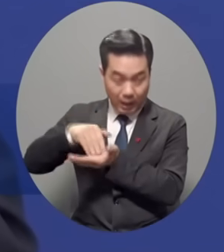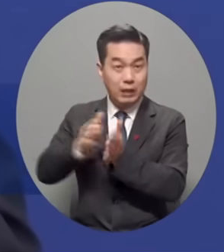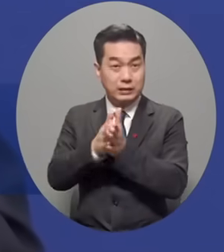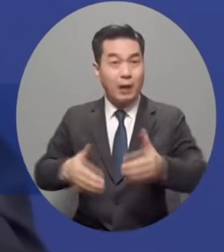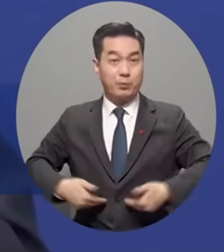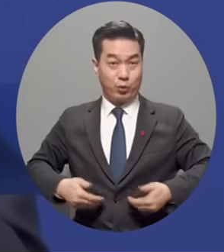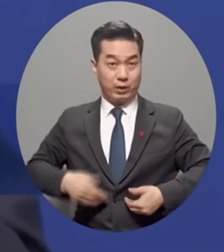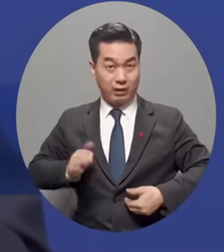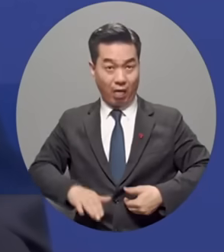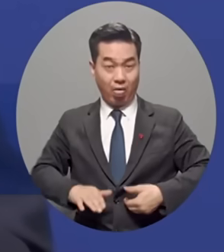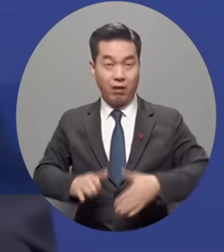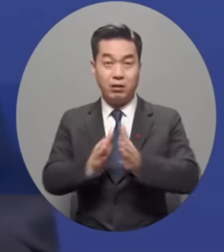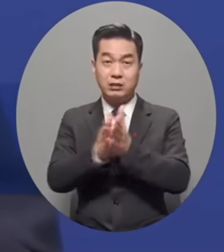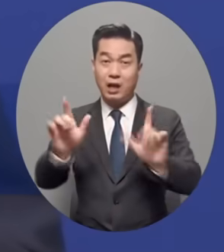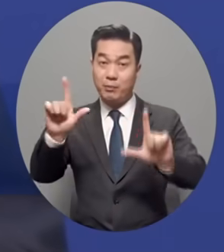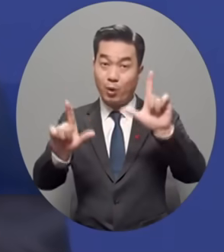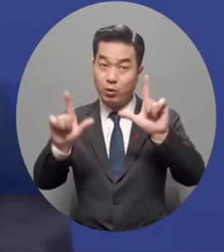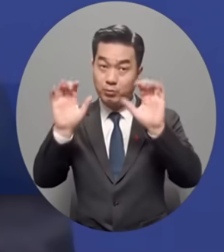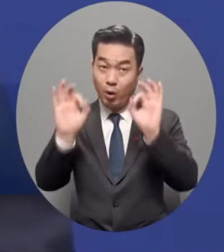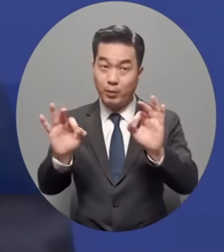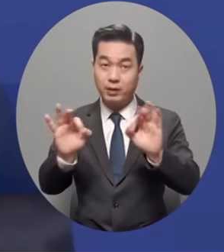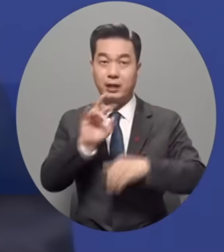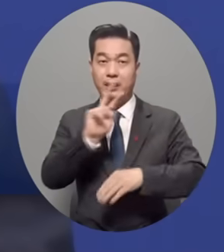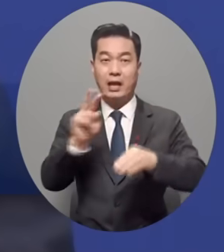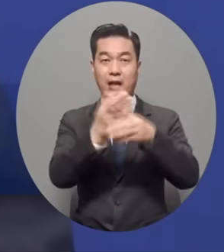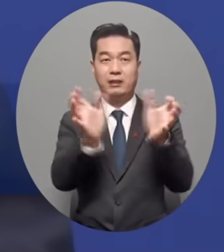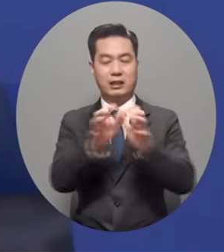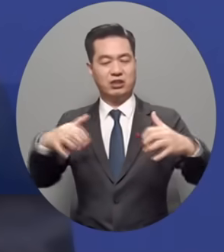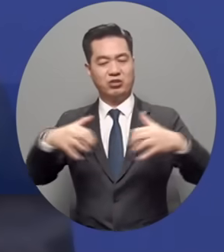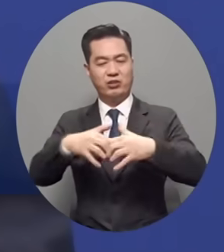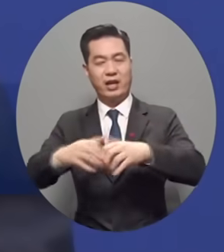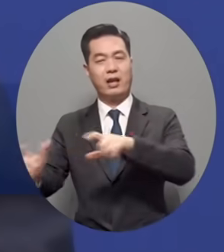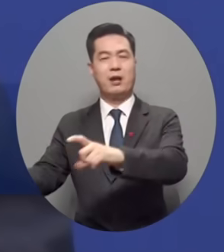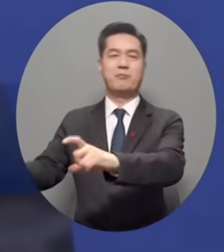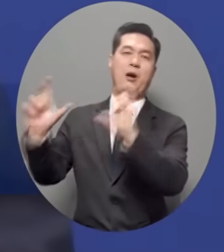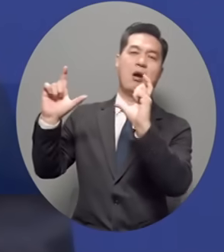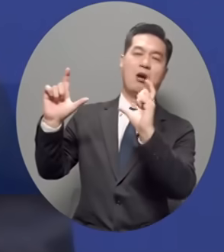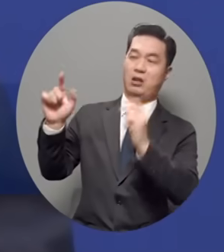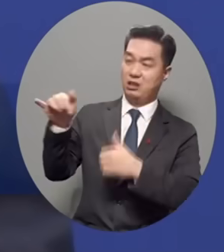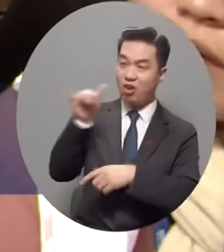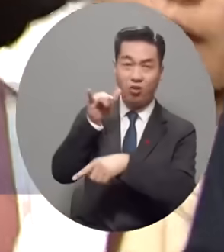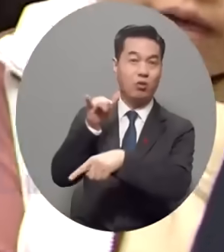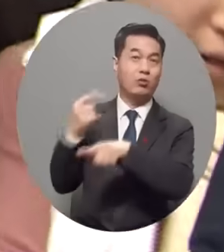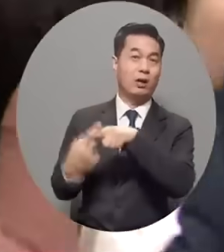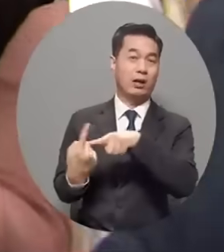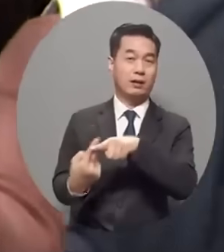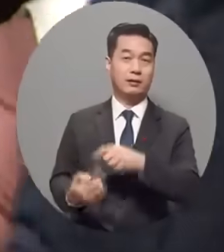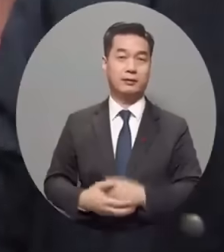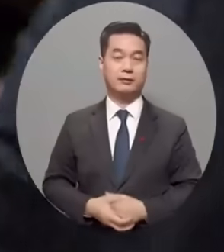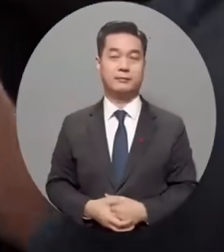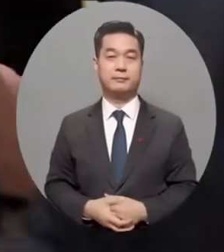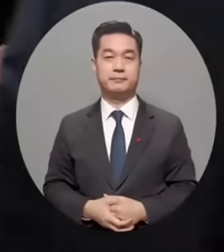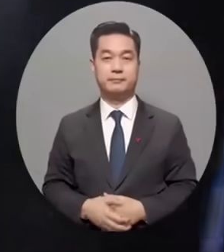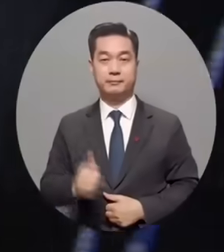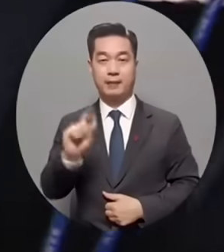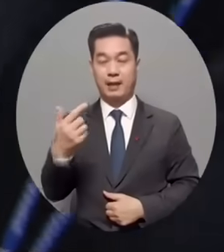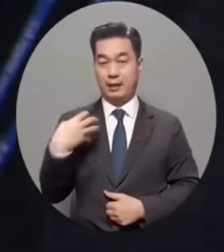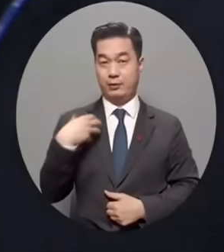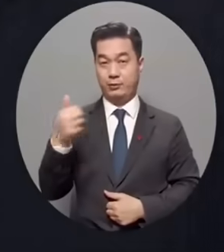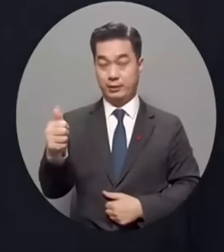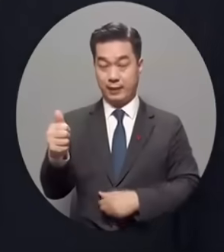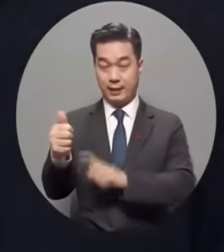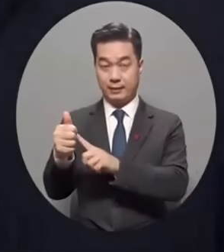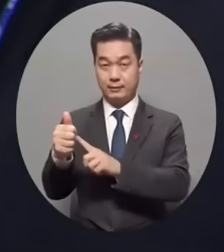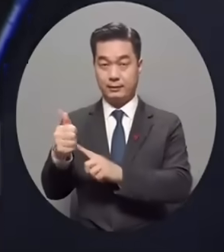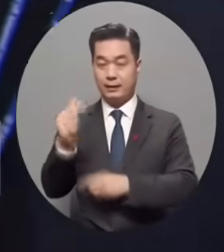소위 말하면 이제 야당과 전쟁을 하겠다. 이렇게 선전포고를 한 거란 말이에요. 한동훈 위원장은 법무부